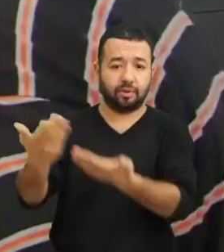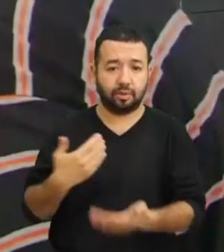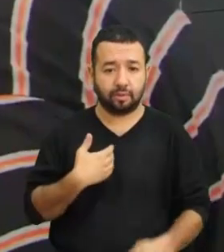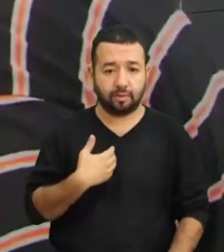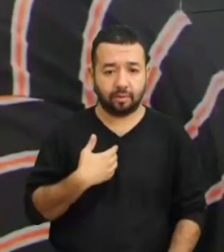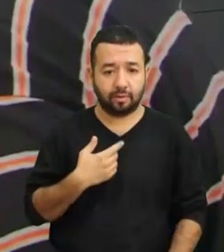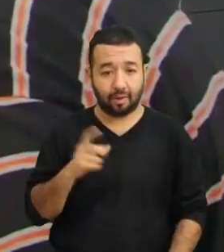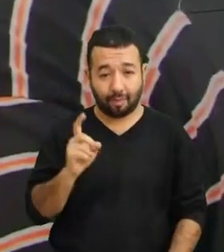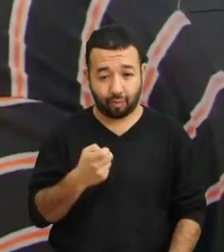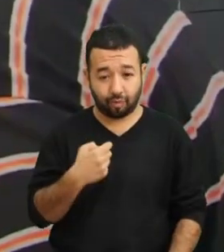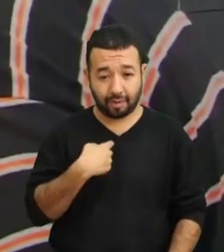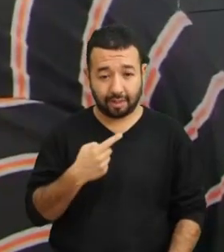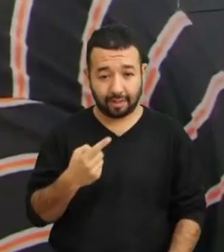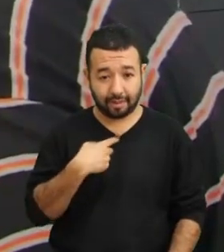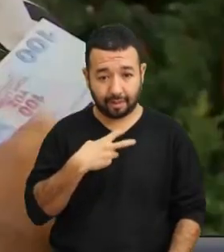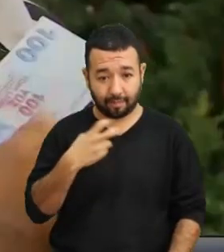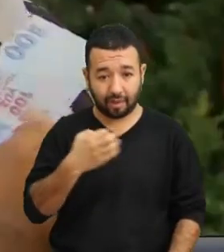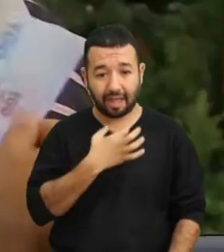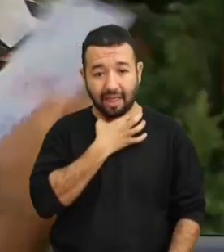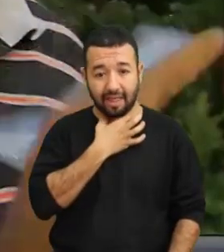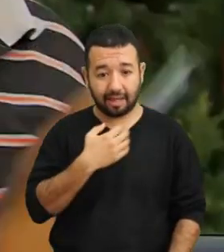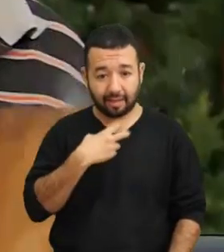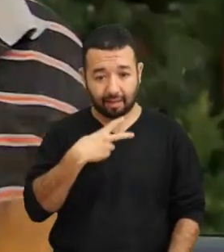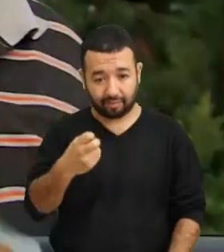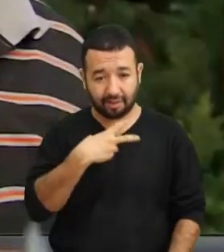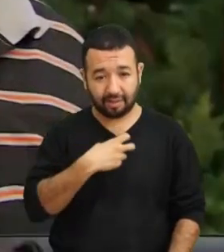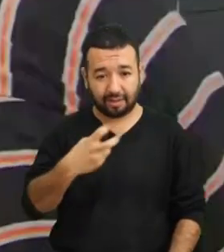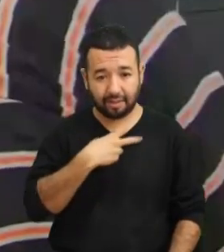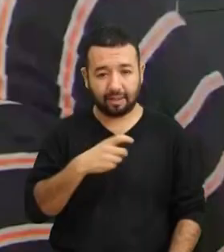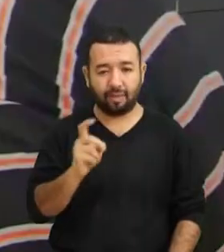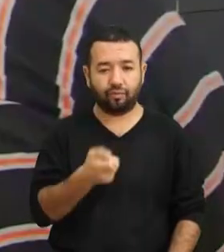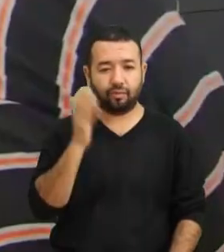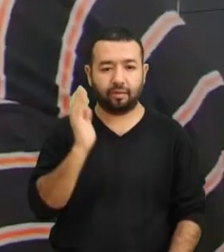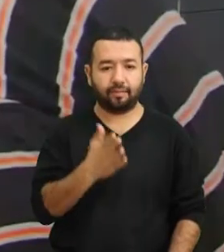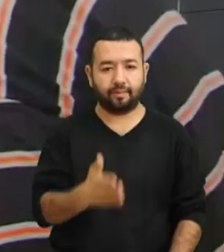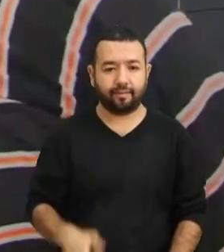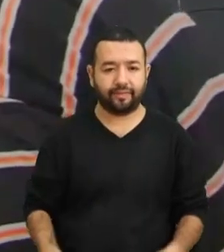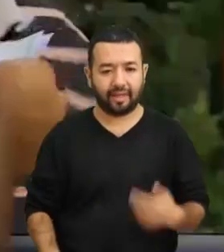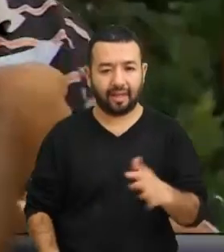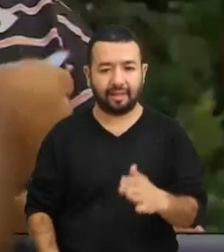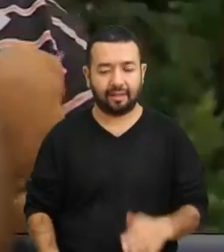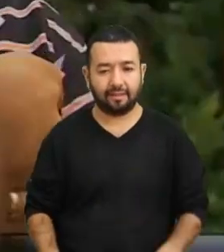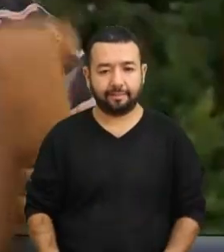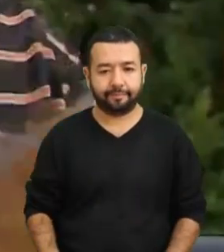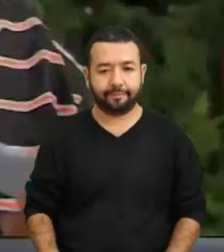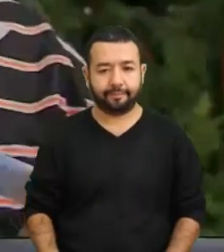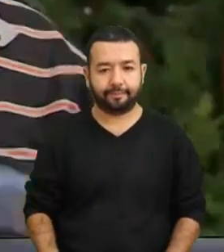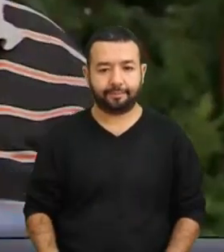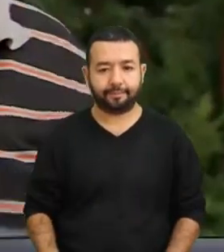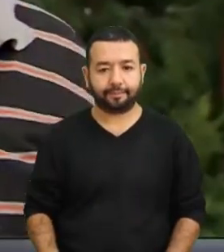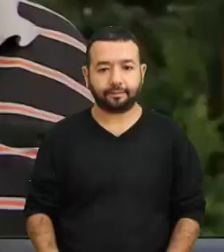Buldun ya şah damarını Şükrü. Kana kana içersin artık, kana kana. Al Şükrü. Toplam 200 lira